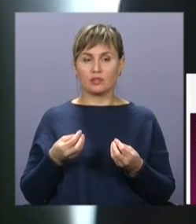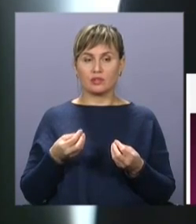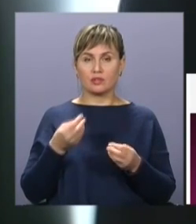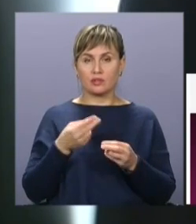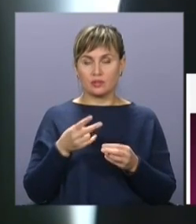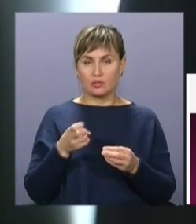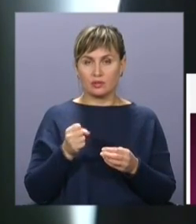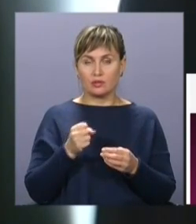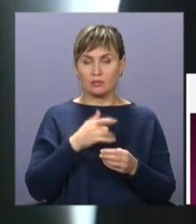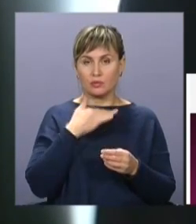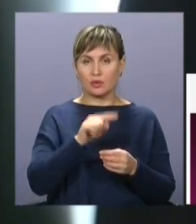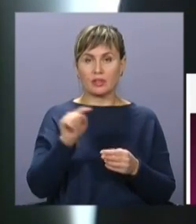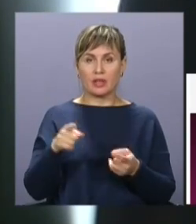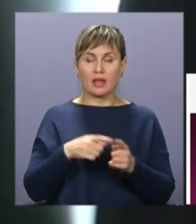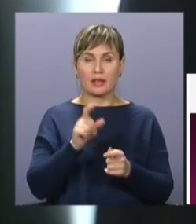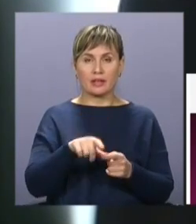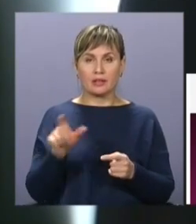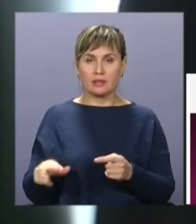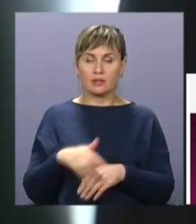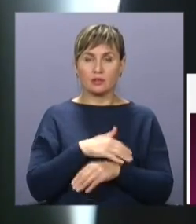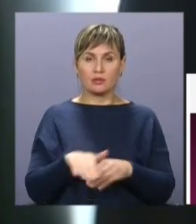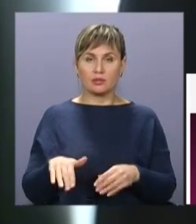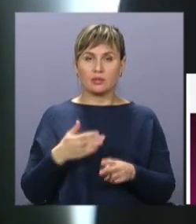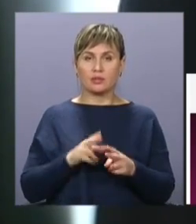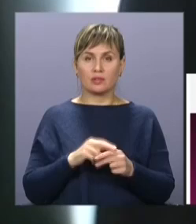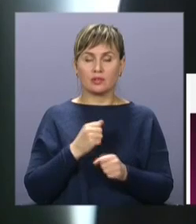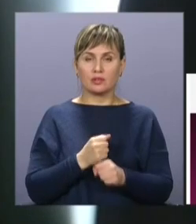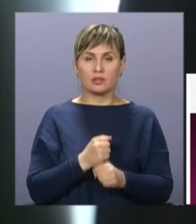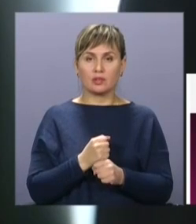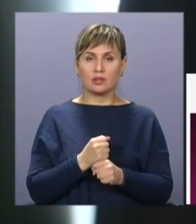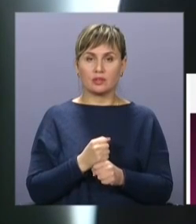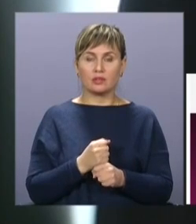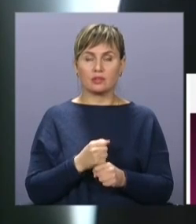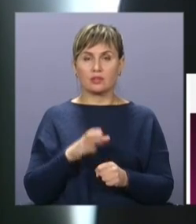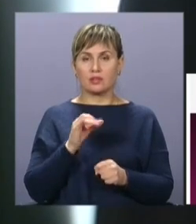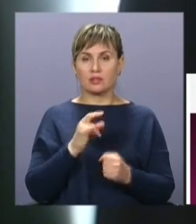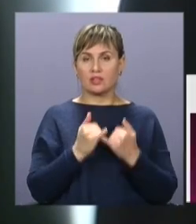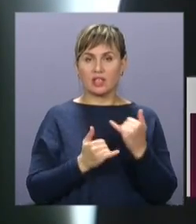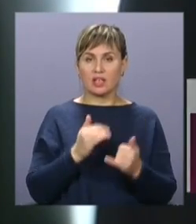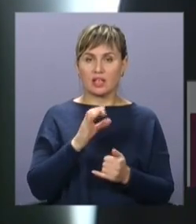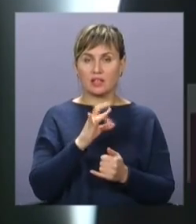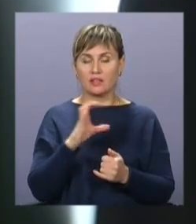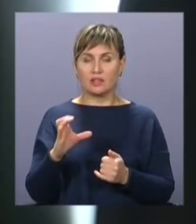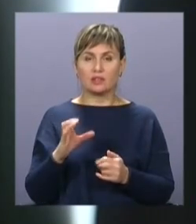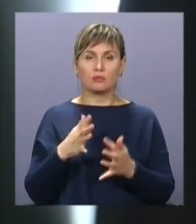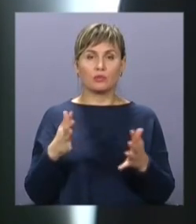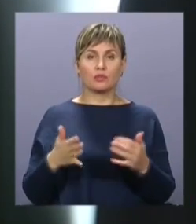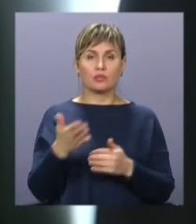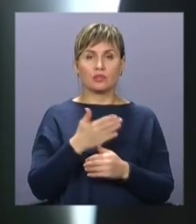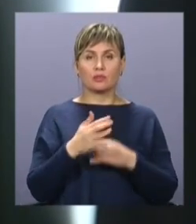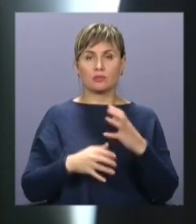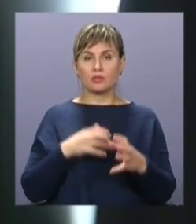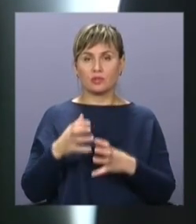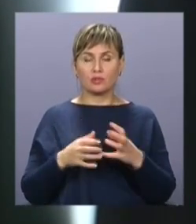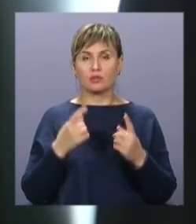основные арендаторы и операторы этих улиц – это ритейл-компании в сфере там, сервиса, да, большинство из них, международные